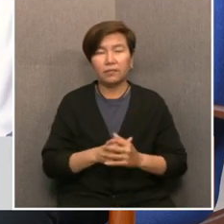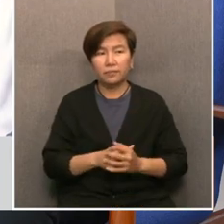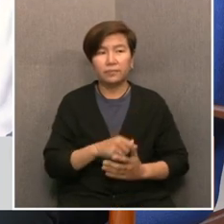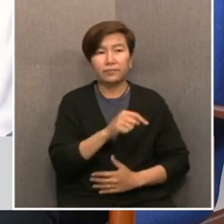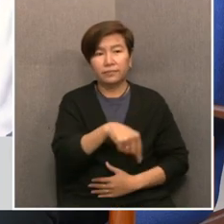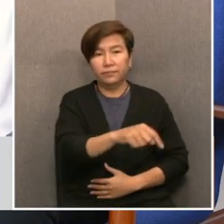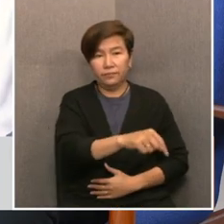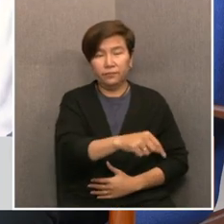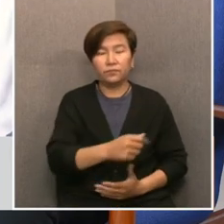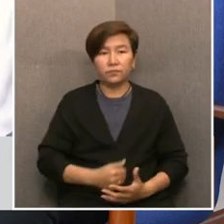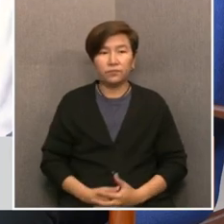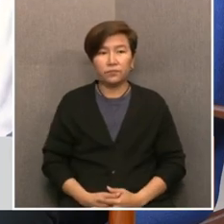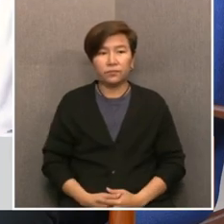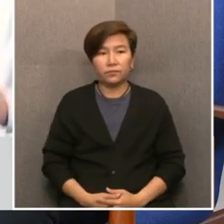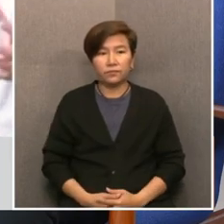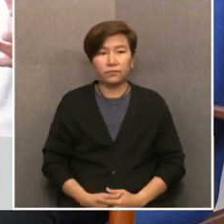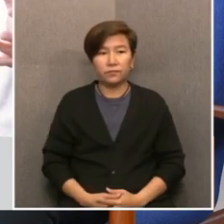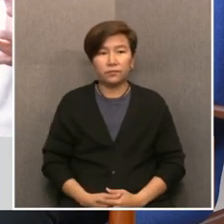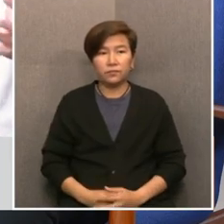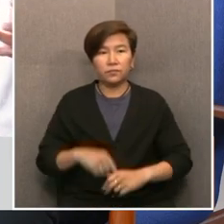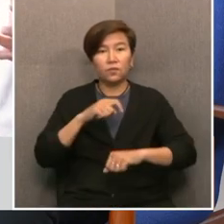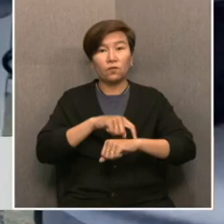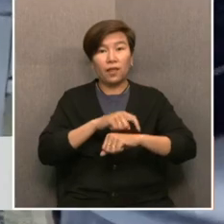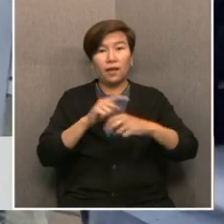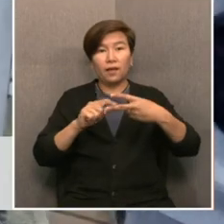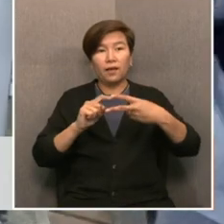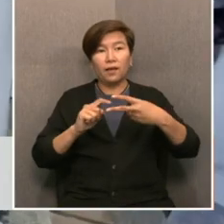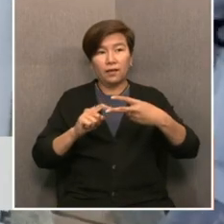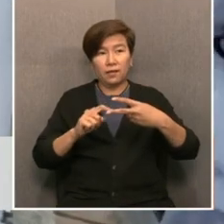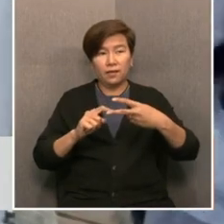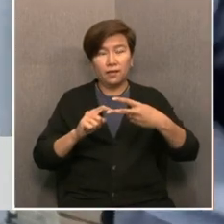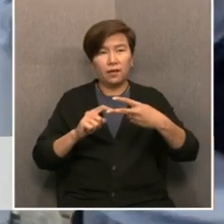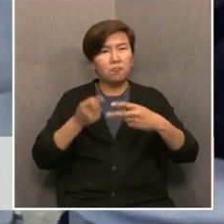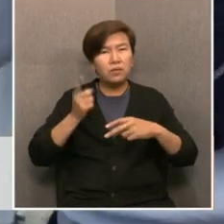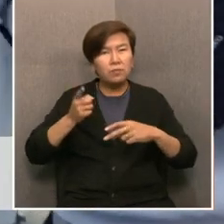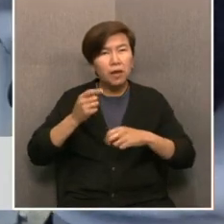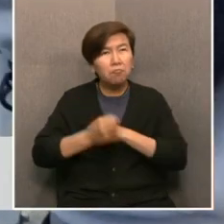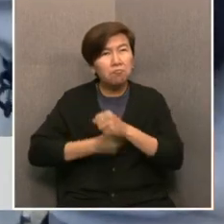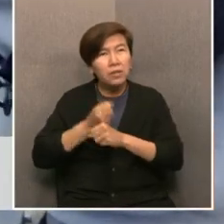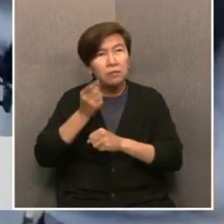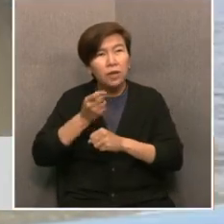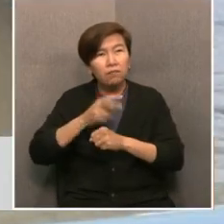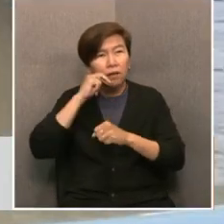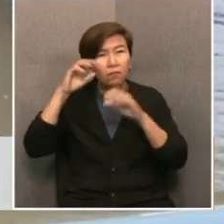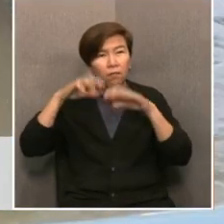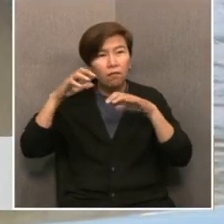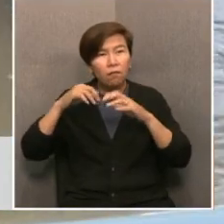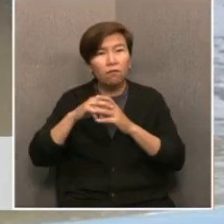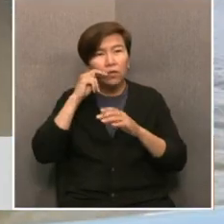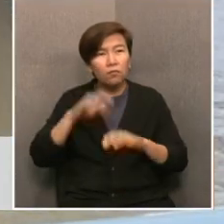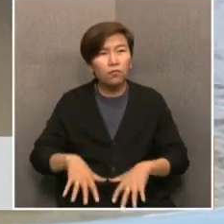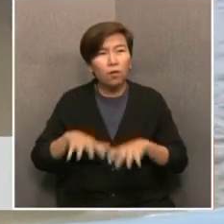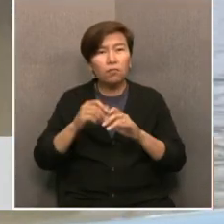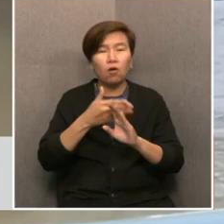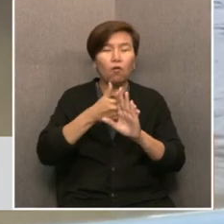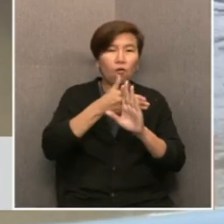นของเวลาด้วยที่อาจารย์พูดถึง ครับถ้าตามช่วงเวลาจริงปัญหาเวลาเราวางแผนแล้วก็มองในช่วงของก่อนเกิดภัยน้ำท่วมระหว่างเกิดภัยน้ำท่วมแ